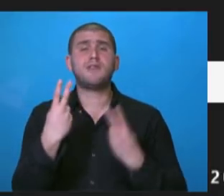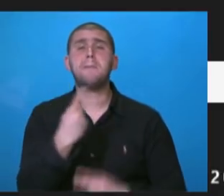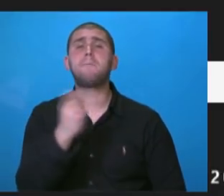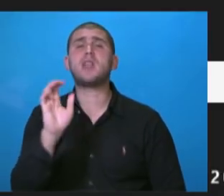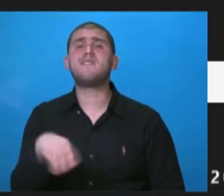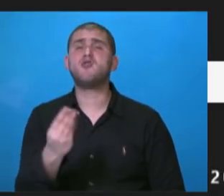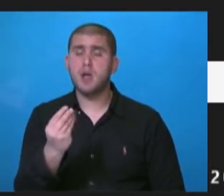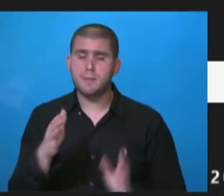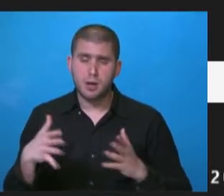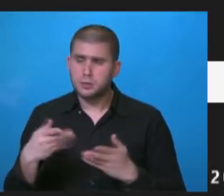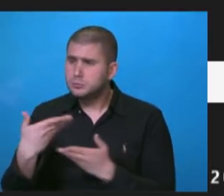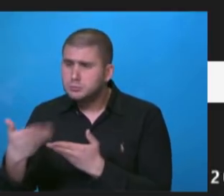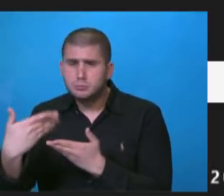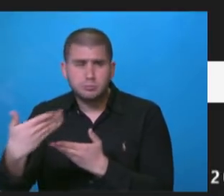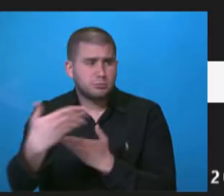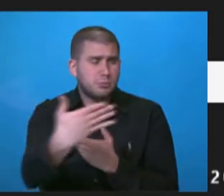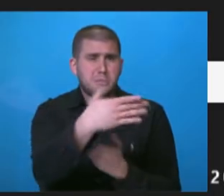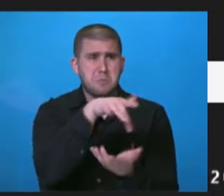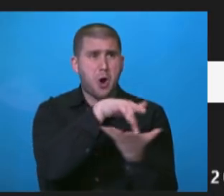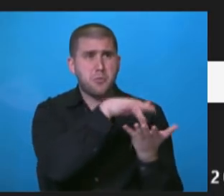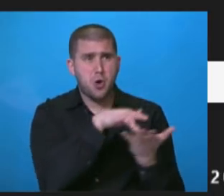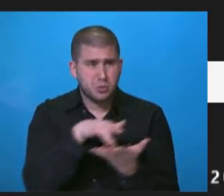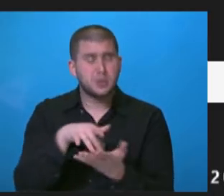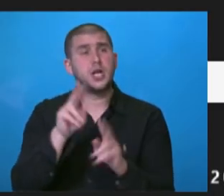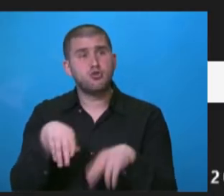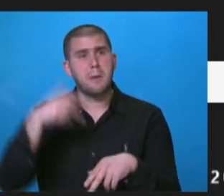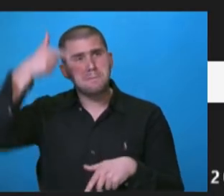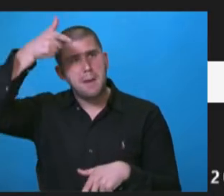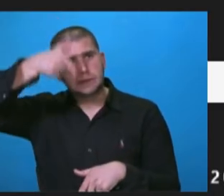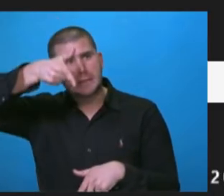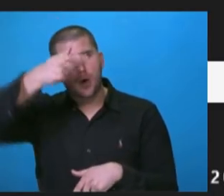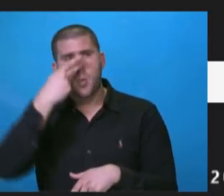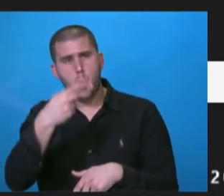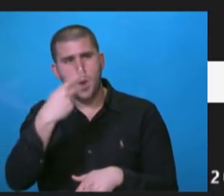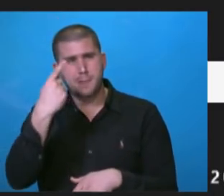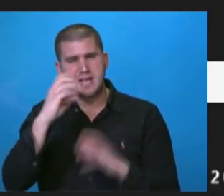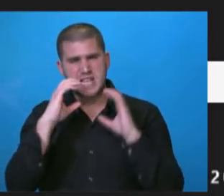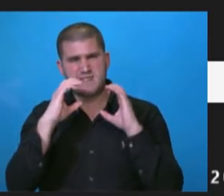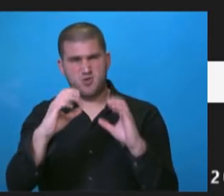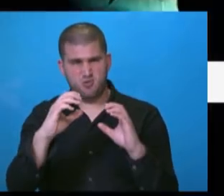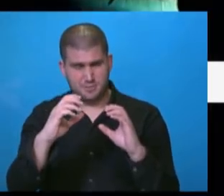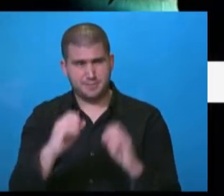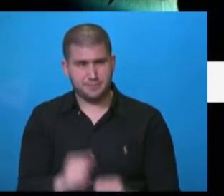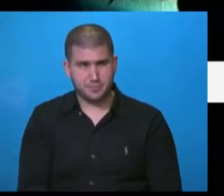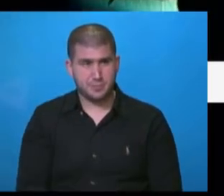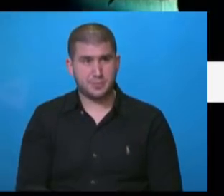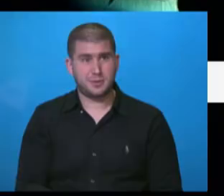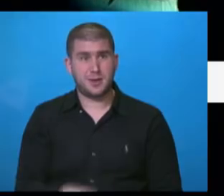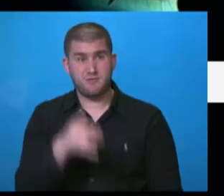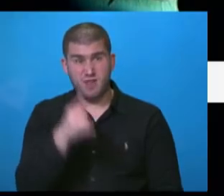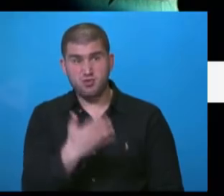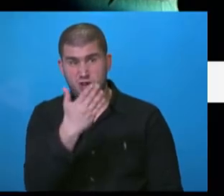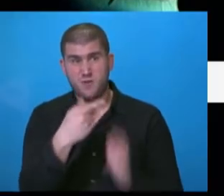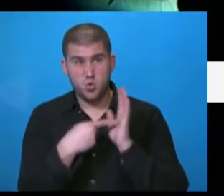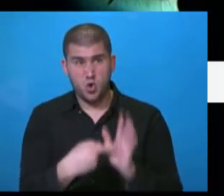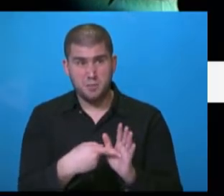הזה חולק בכמה תחנות. יש גם מצלמה מקדימה שמצלמת את הכביש. וברגע הזה